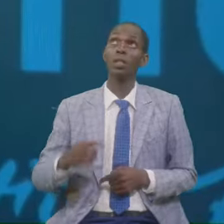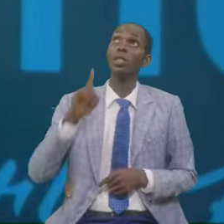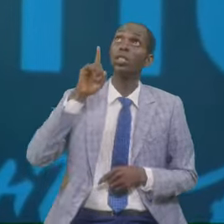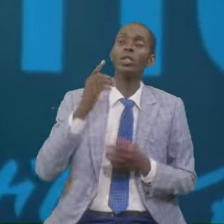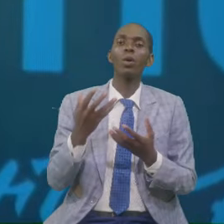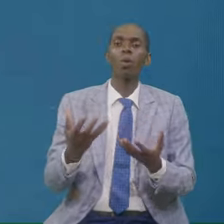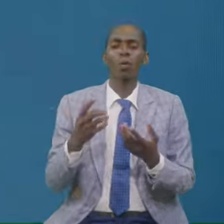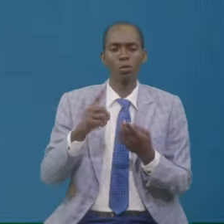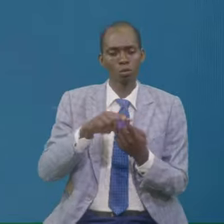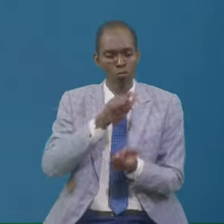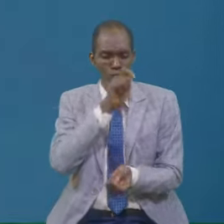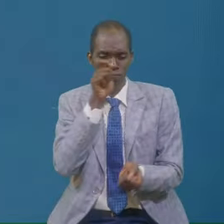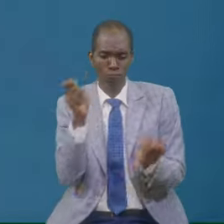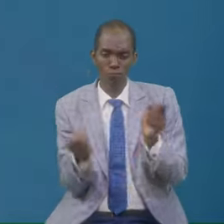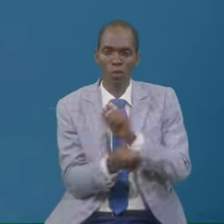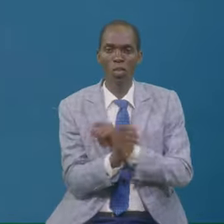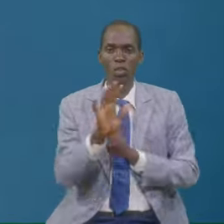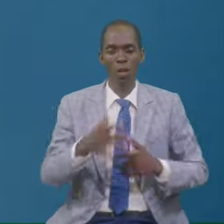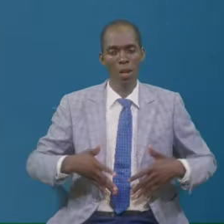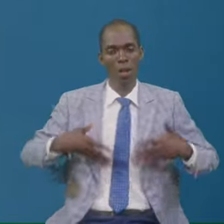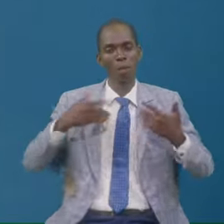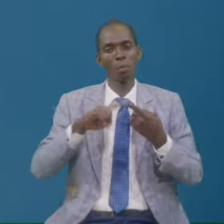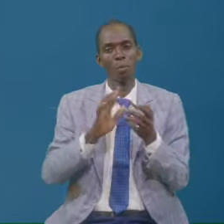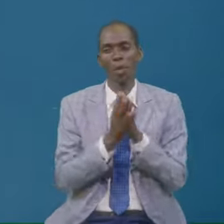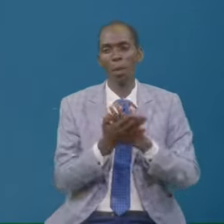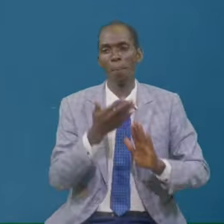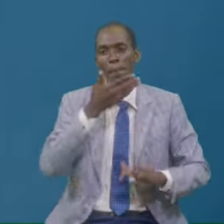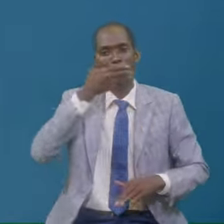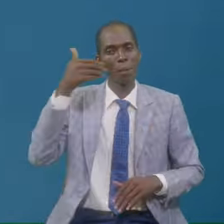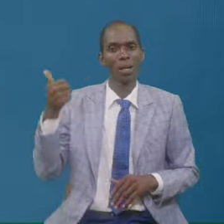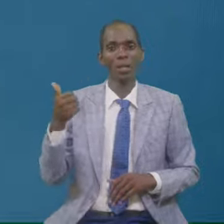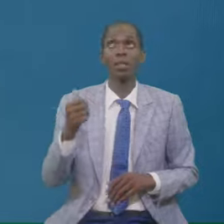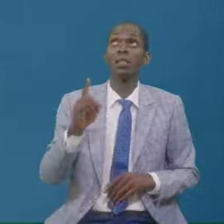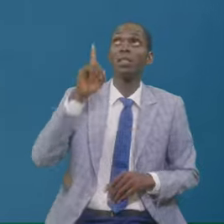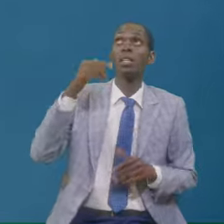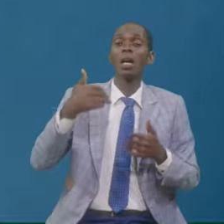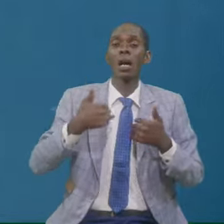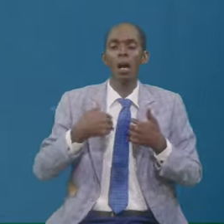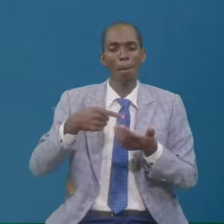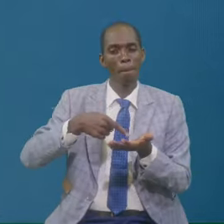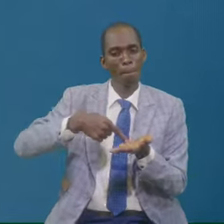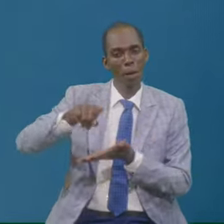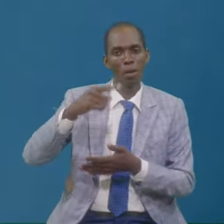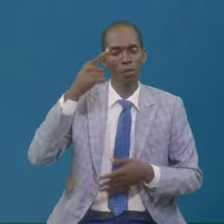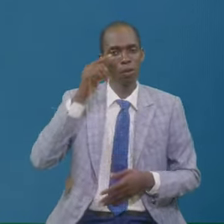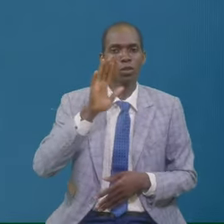life around. ఆయన మీ జీవితాన్ని సమూలాగ్రం మార్చగోరుతున్నాడు. He has paid for your guilt and condemnation. మీ